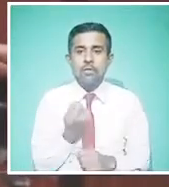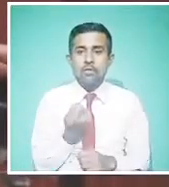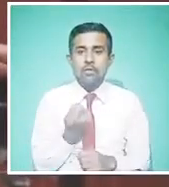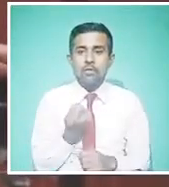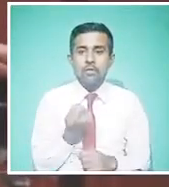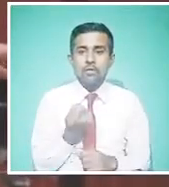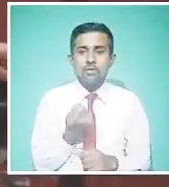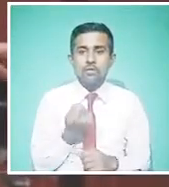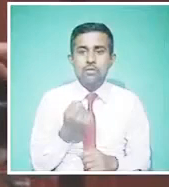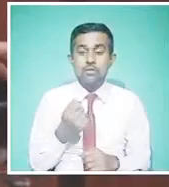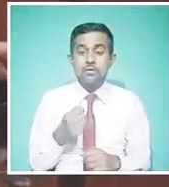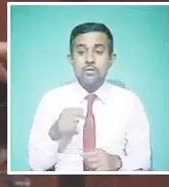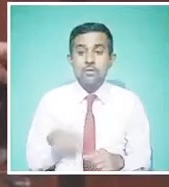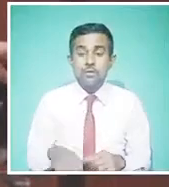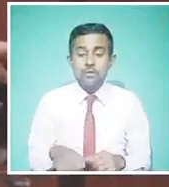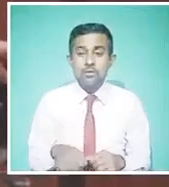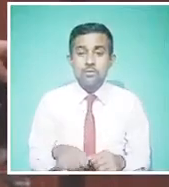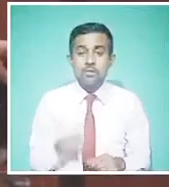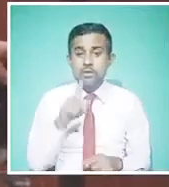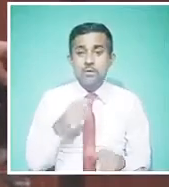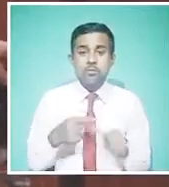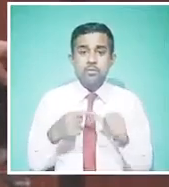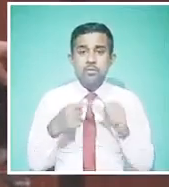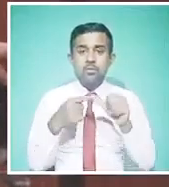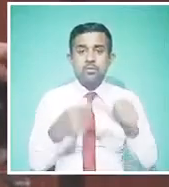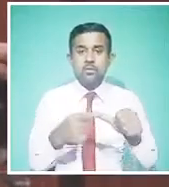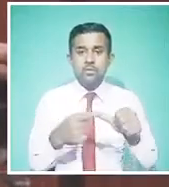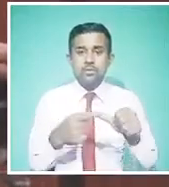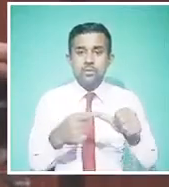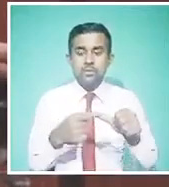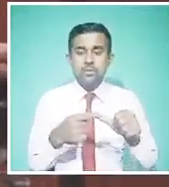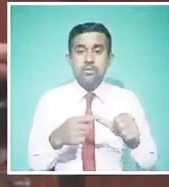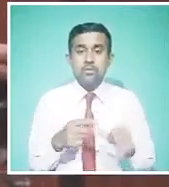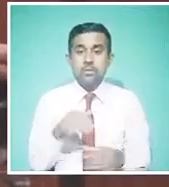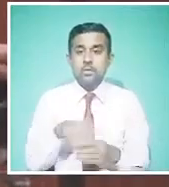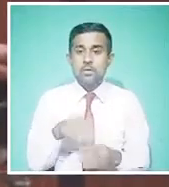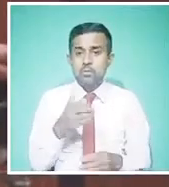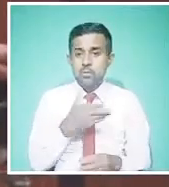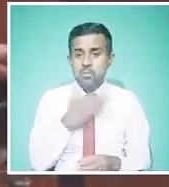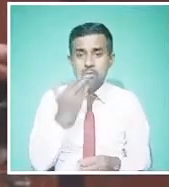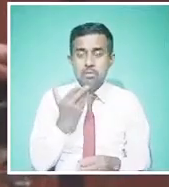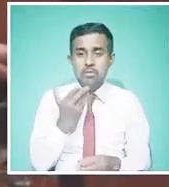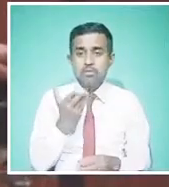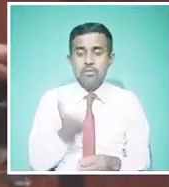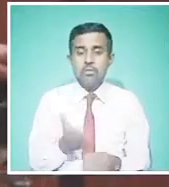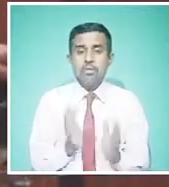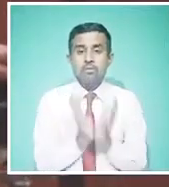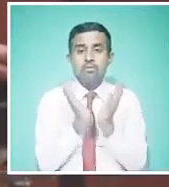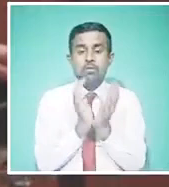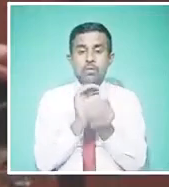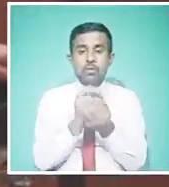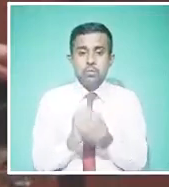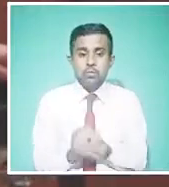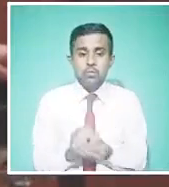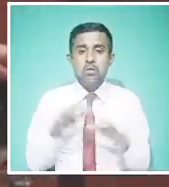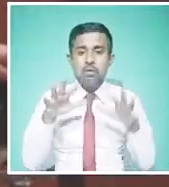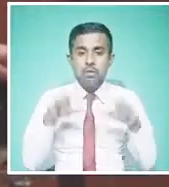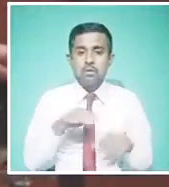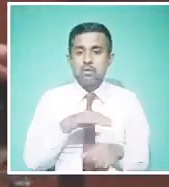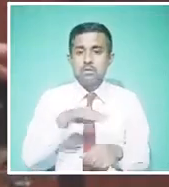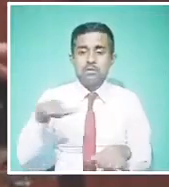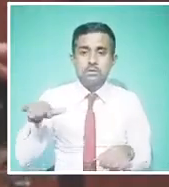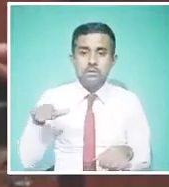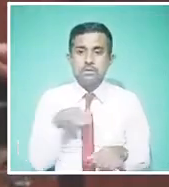ஒரு அங்கமாக, ஒரு பகுதியாக மக்களுக்கு விவசாயத்திற்காக பயன்களிக்க முடியும் என்று நீங்கள் நல்ல ஒரு நோக்கத்திற்காக இந்த